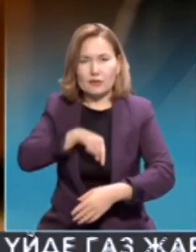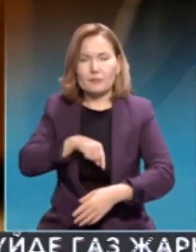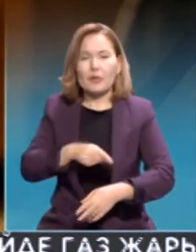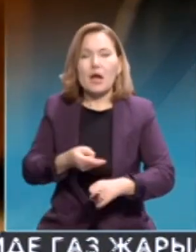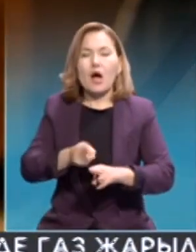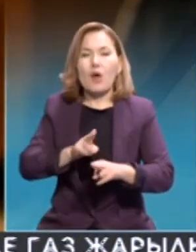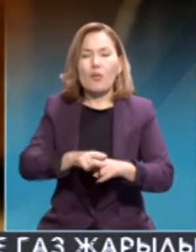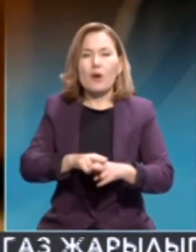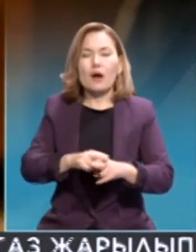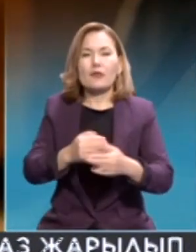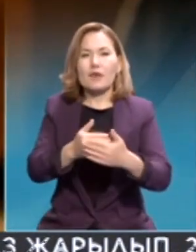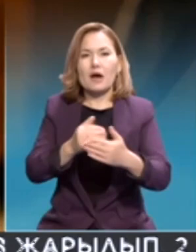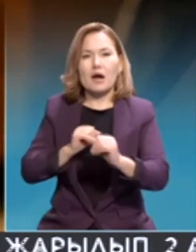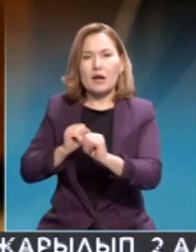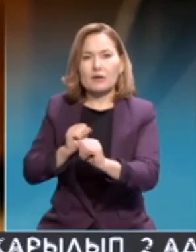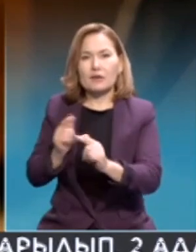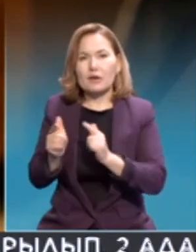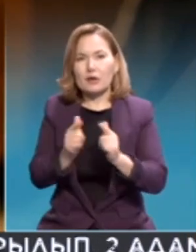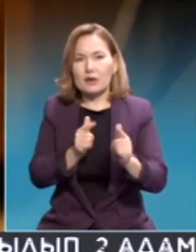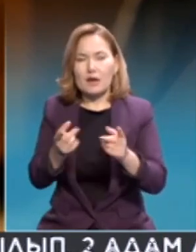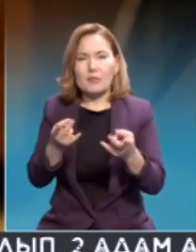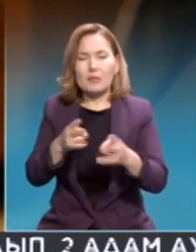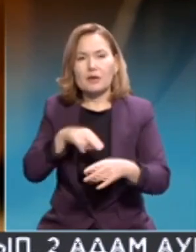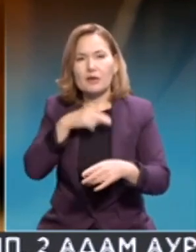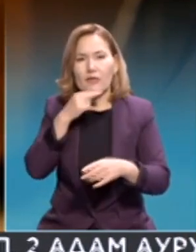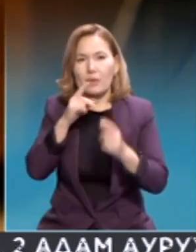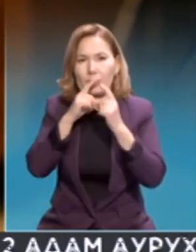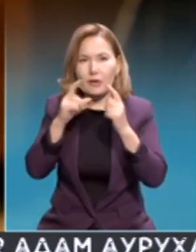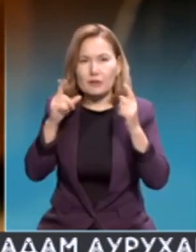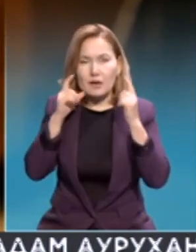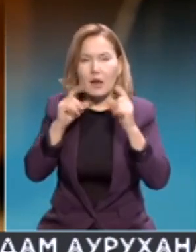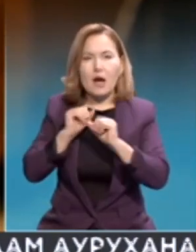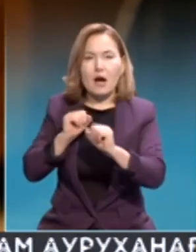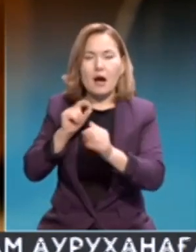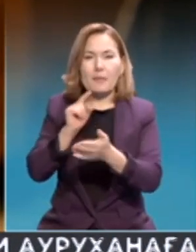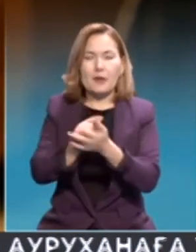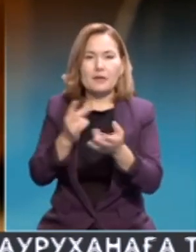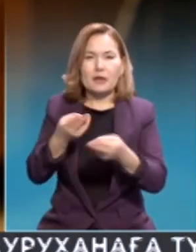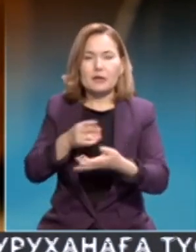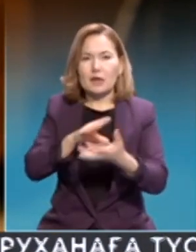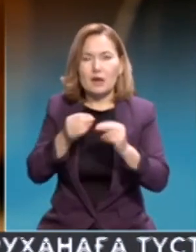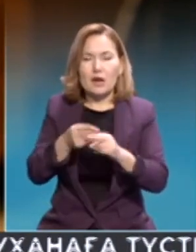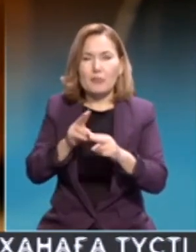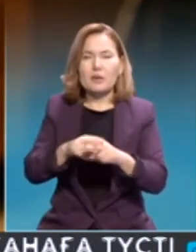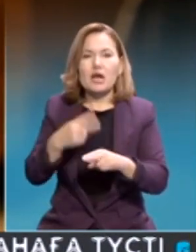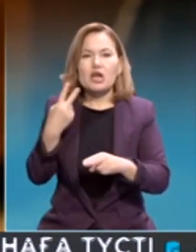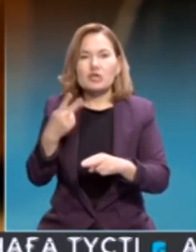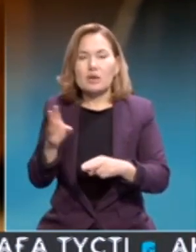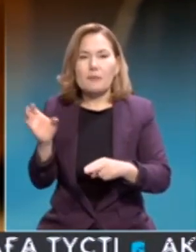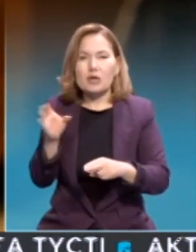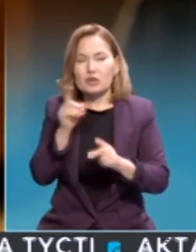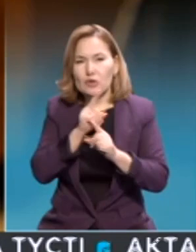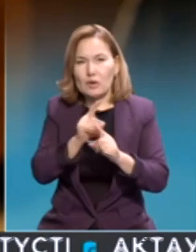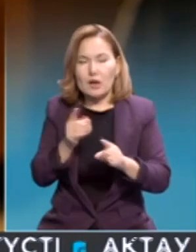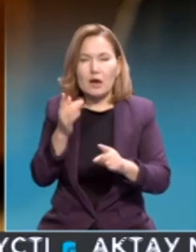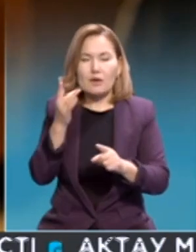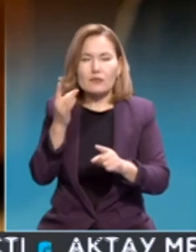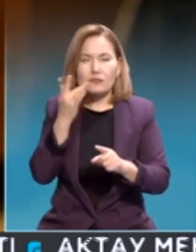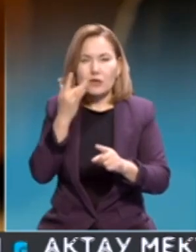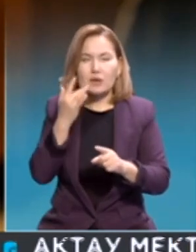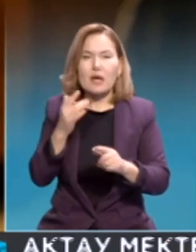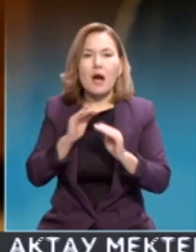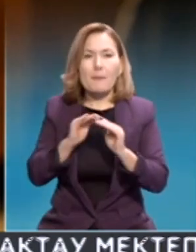Аурудың алдын алу үшін гигиенаға ерекше көңіл бөлі маңызды. Сондықтан балаларға 20 секунд бойы қолды сабымен мұқият жууды үйрету